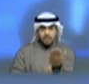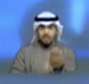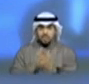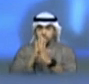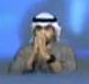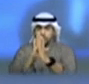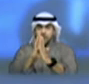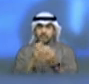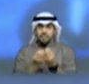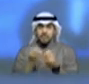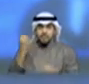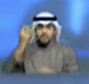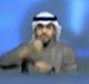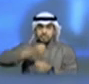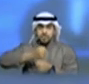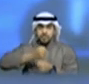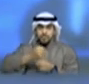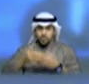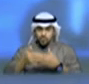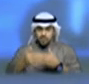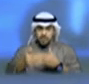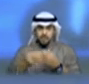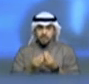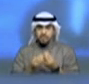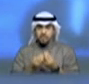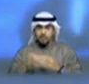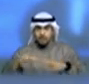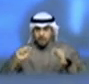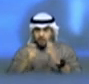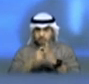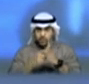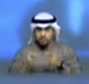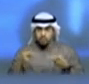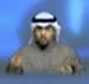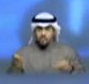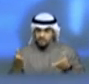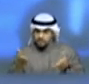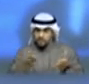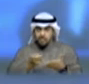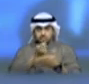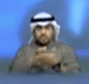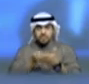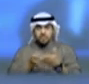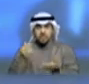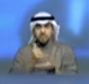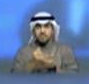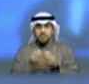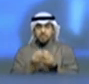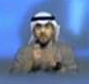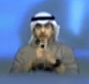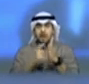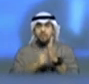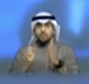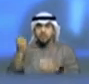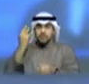الصغيرة والمتوسطة سيكون في المستقبل القريب بعد صدور اللائحة التنفيذية لقانون رعاية وتنمية المشروعات الصغيرة